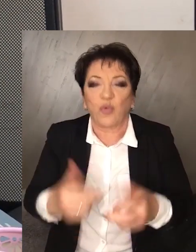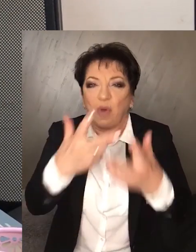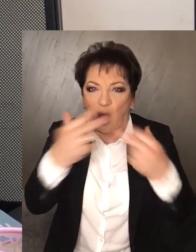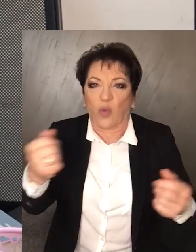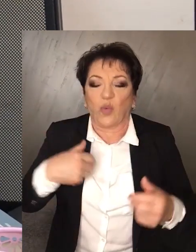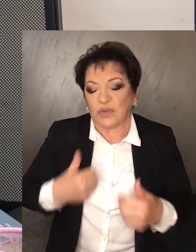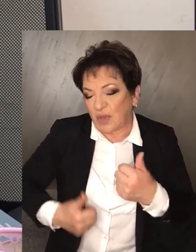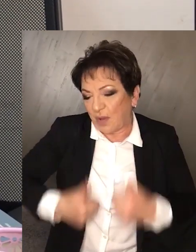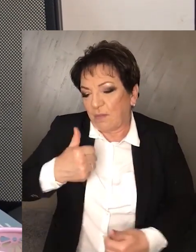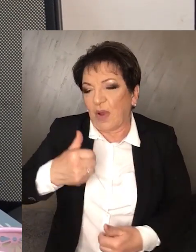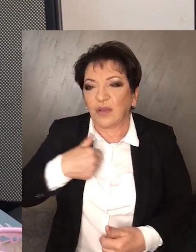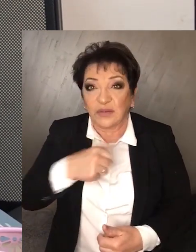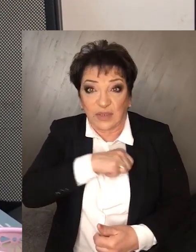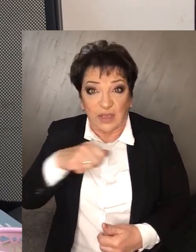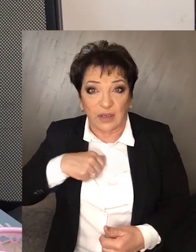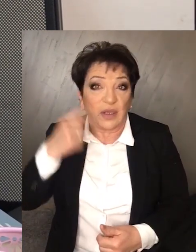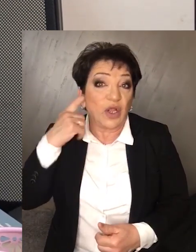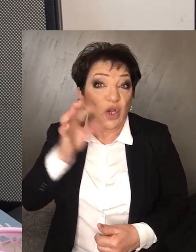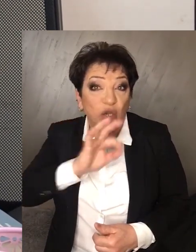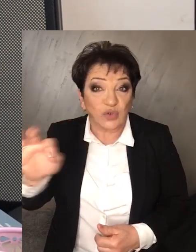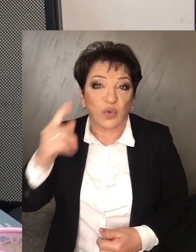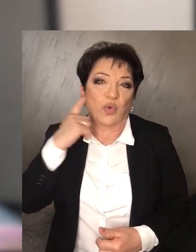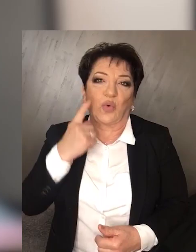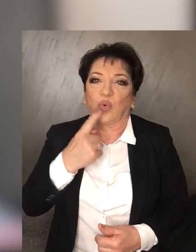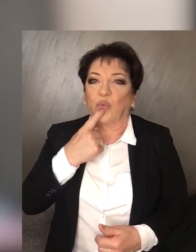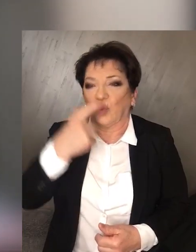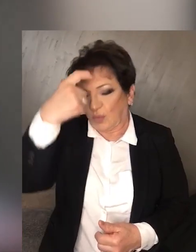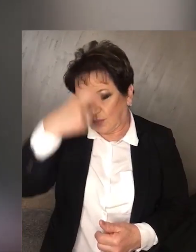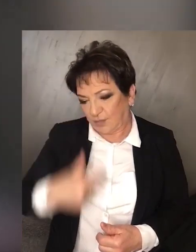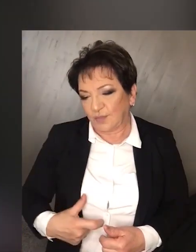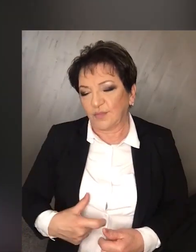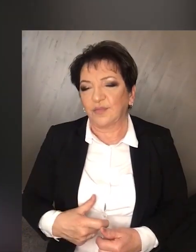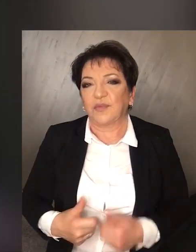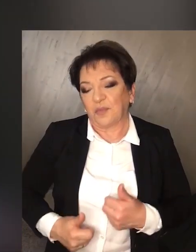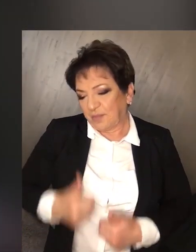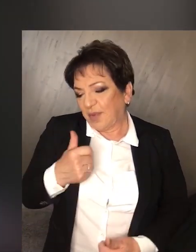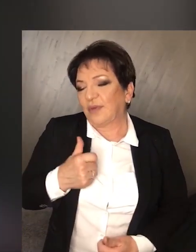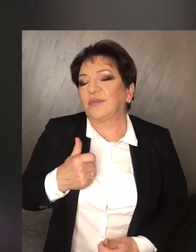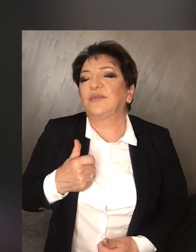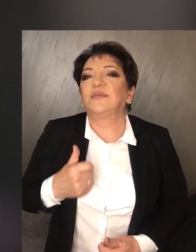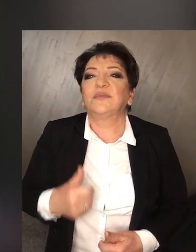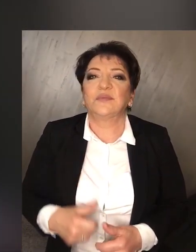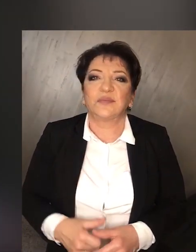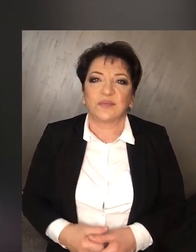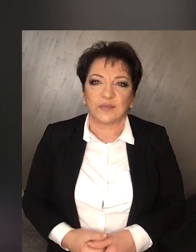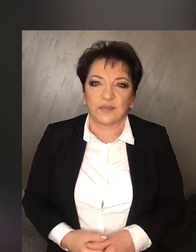համար, ու ես հպարտ եմ, որ այո, ես լսող խուլ եմ։